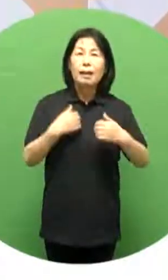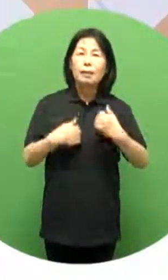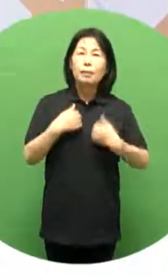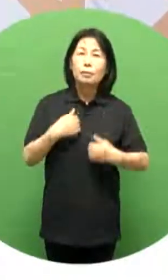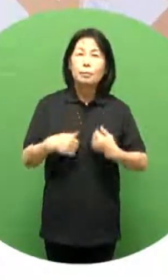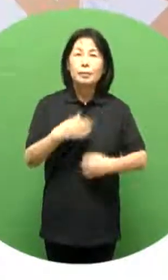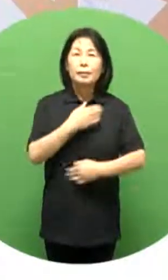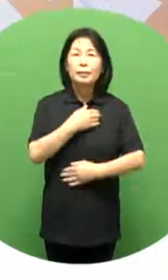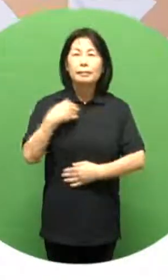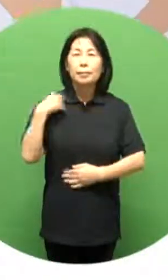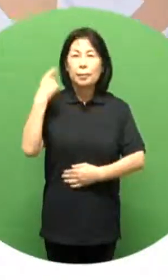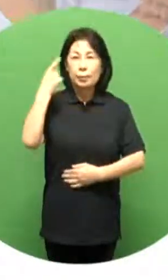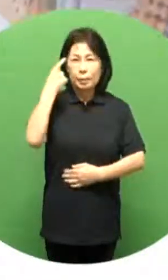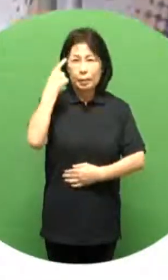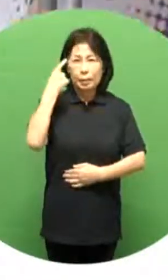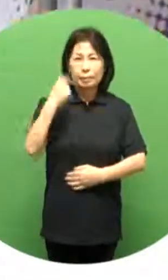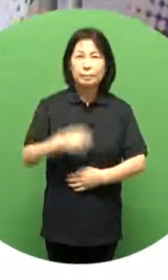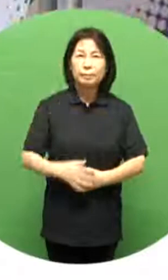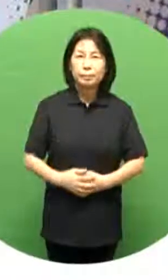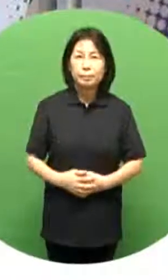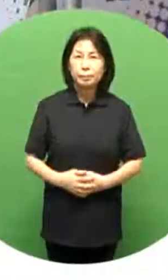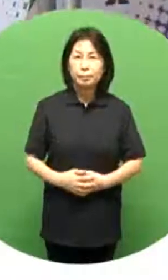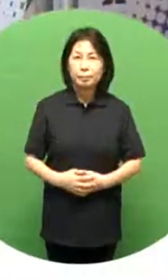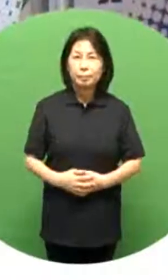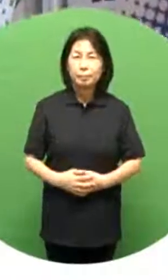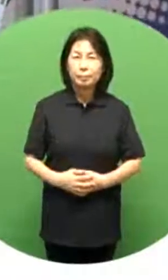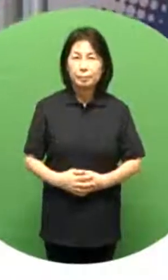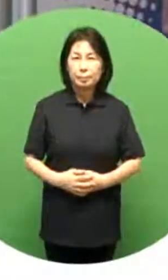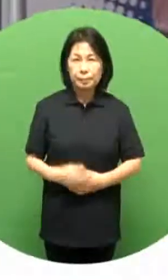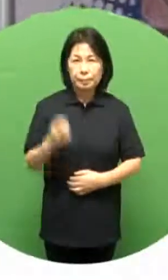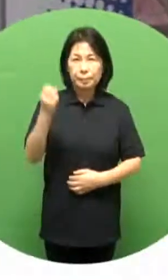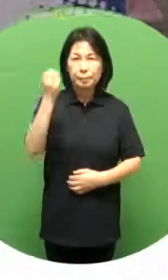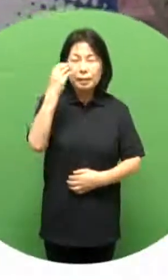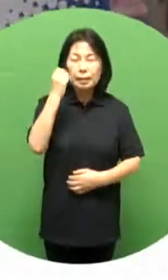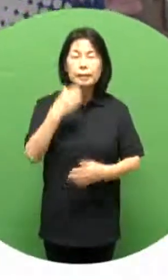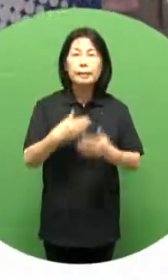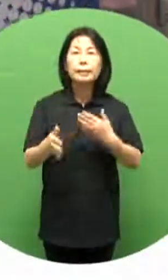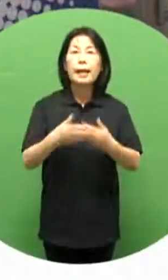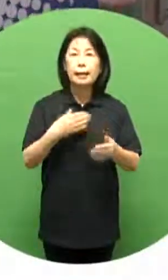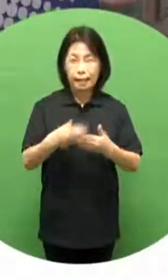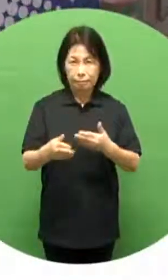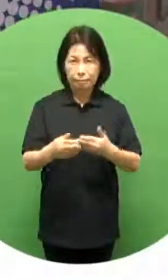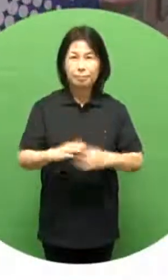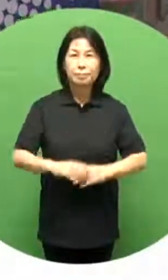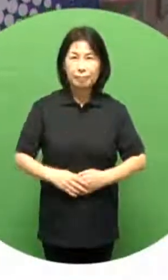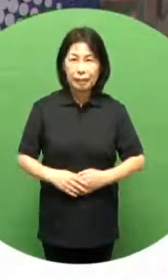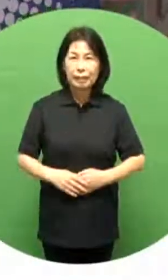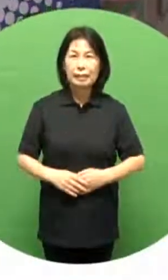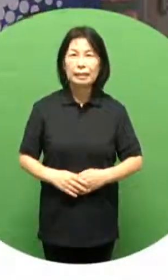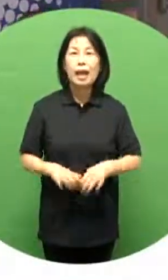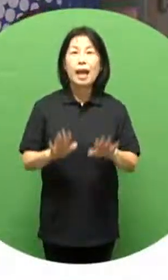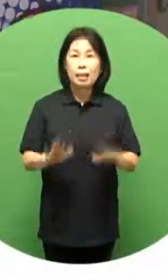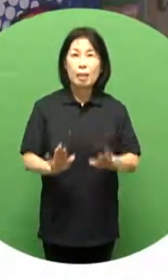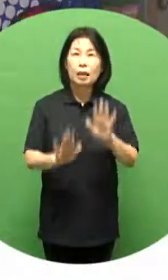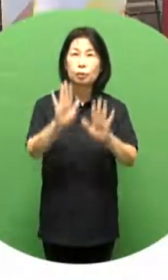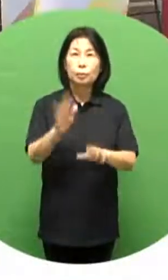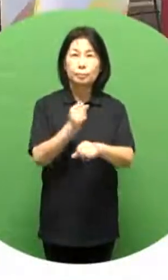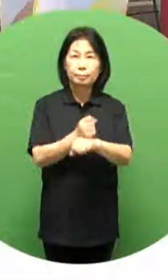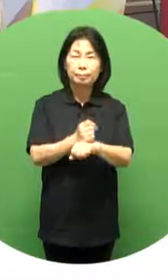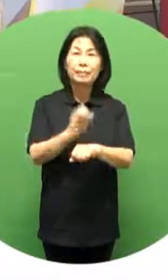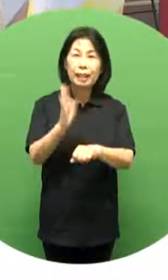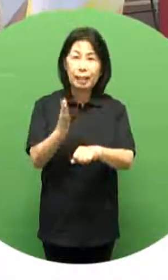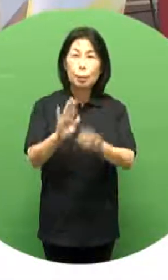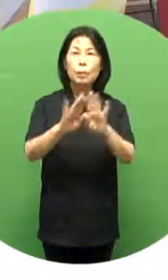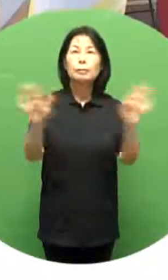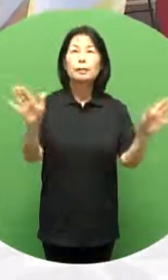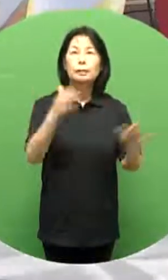しめるのかなと思います。なかなか体験できないことでしょうから、できるんだったらぜひしてほしいと